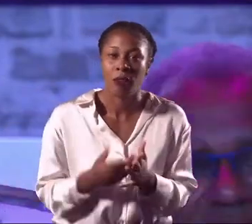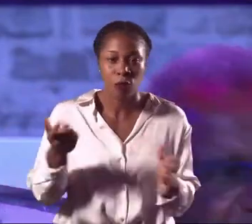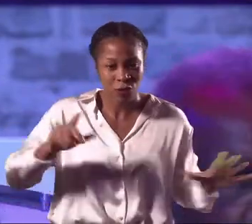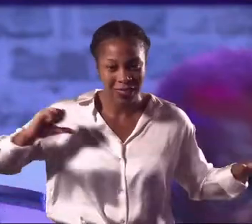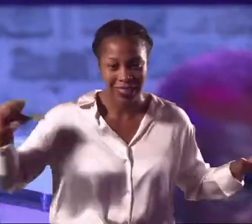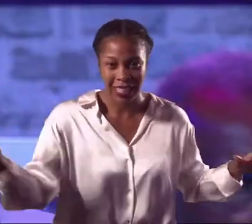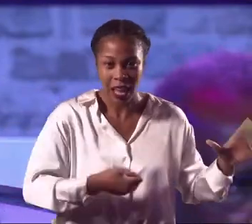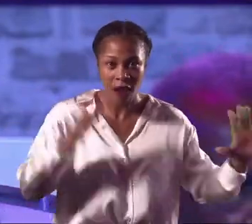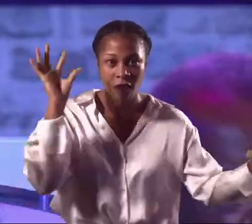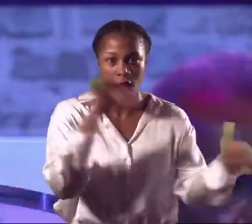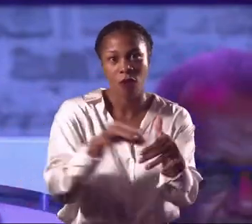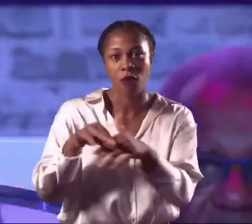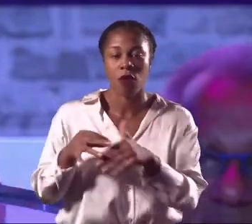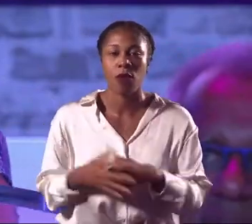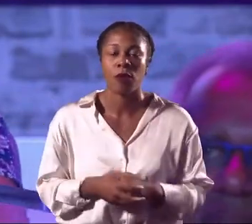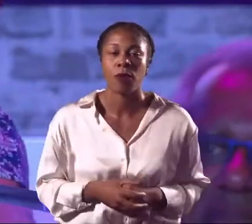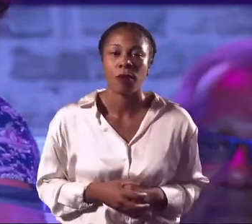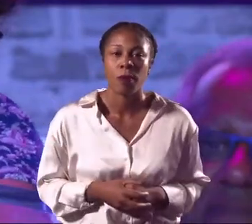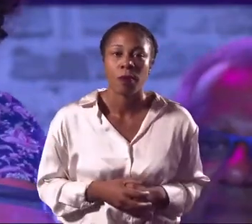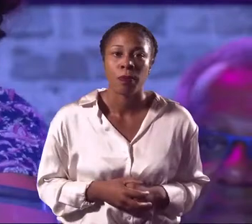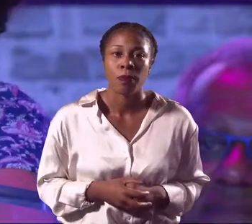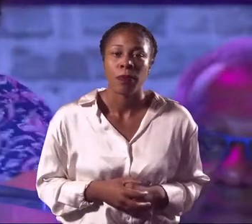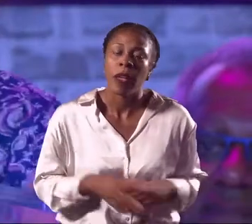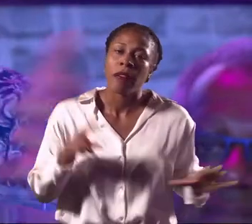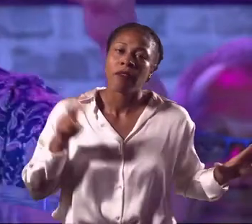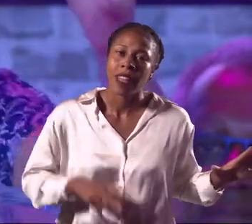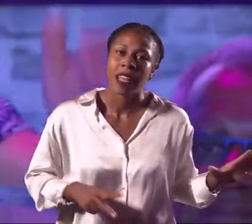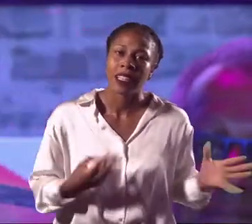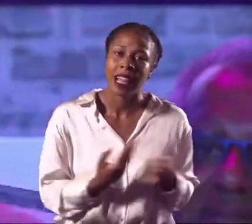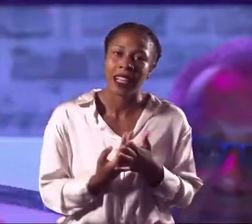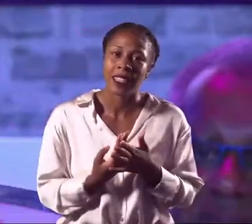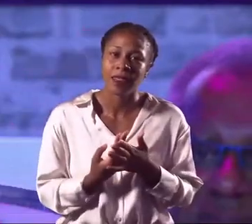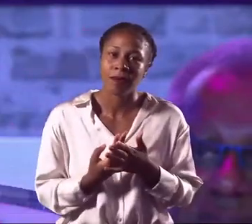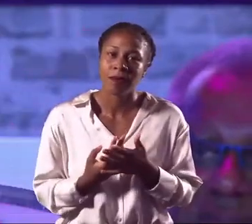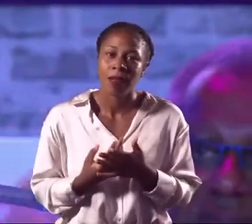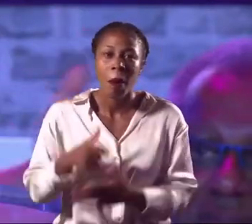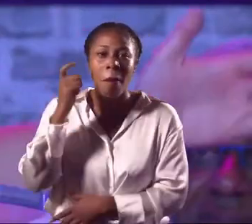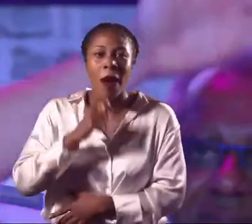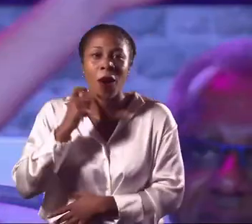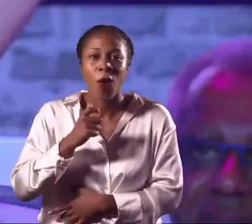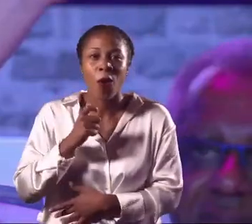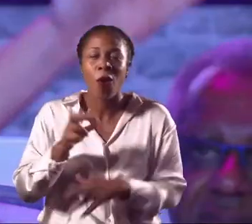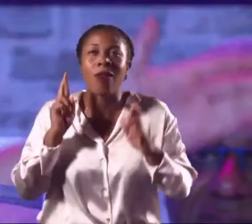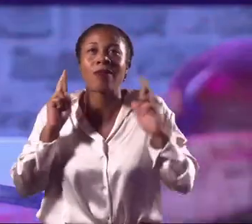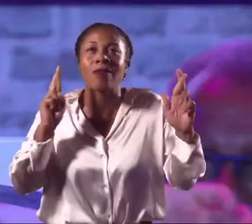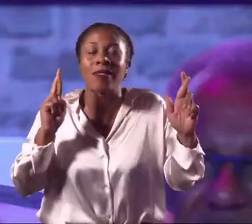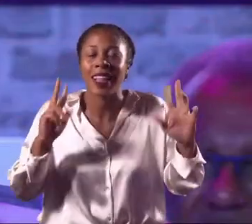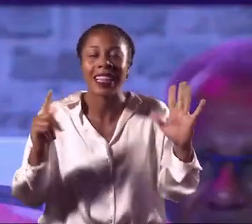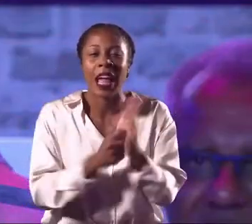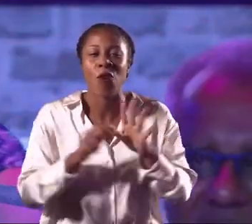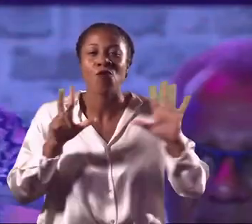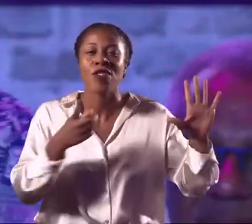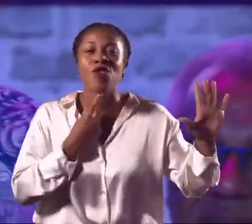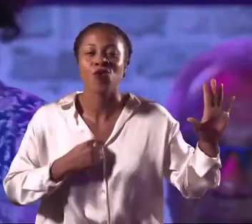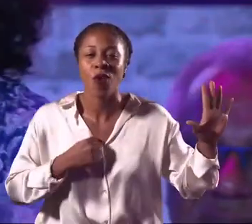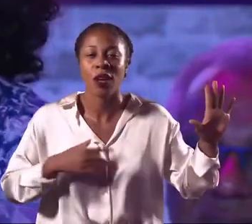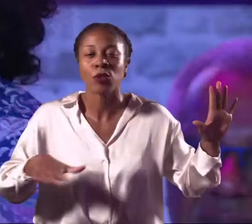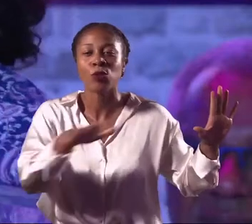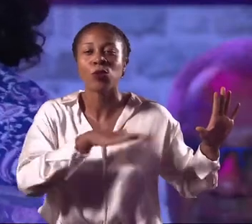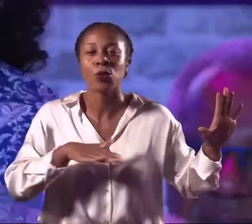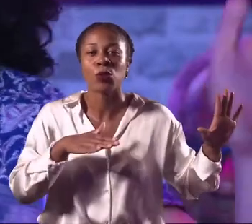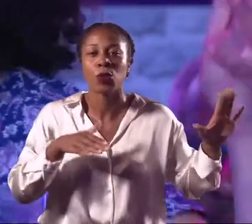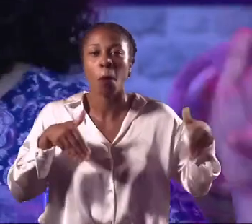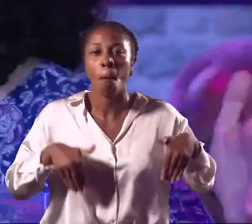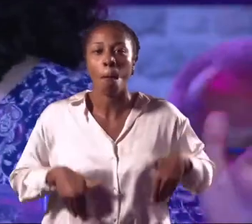la désertification. Parce que c'est l'espoir d'Emmanuel Macron. L'espoir que le 8 juin prochain, ce